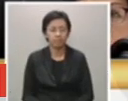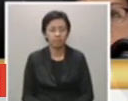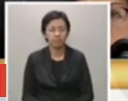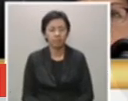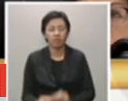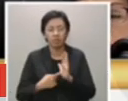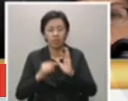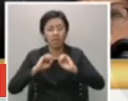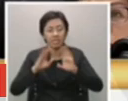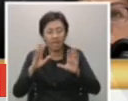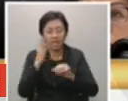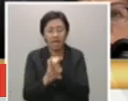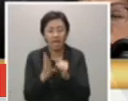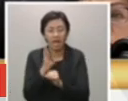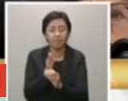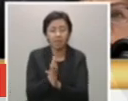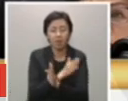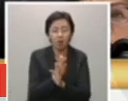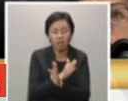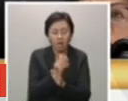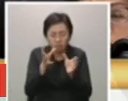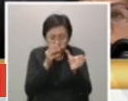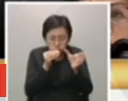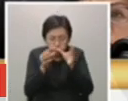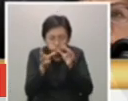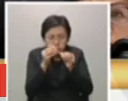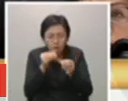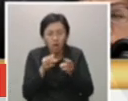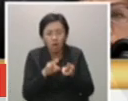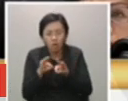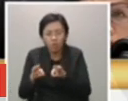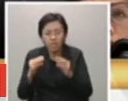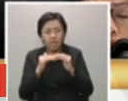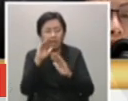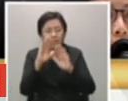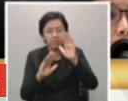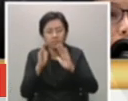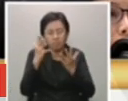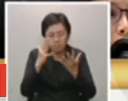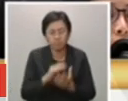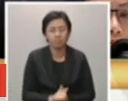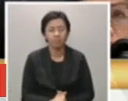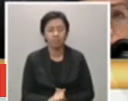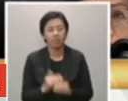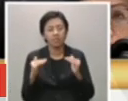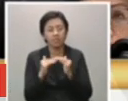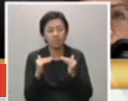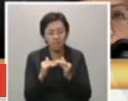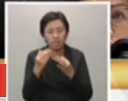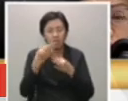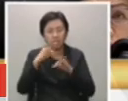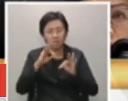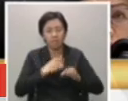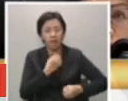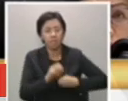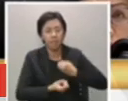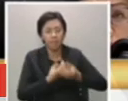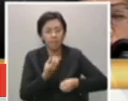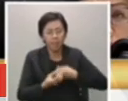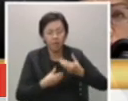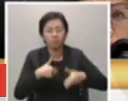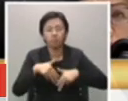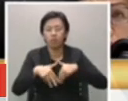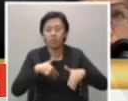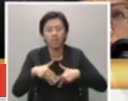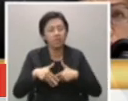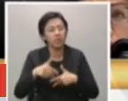งให้เห็นครับว่า5ปีที่ผ่านมาท่านไม่ได้เรียนรู้กระบวนการประชาธิปไตยและสิทธิเสรีภาพในการแสดงออกแสดงความคิดเห็น